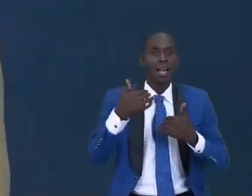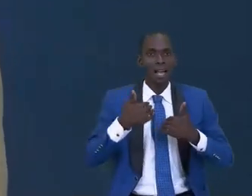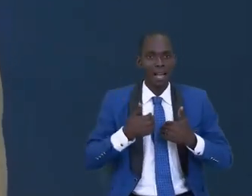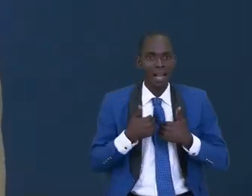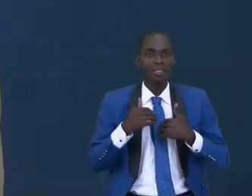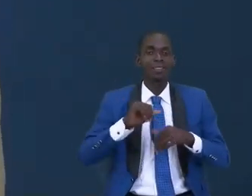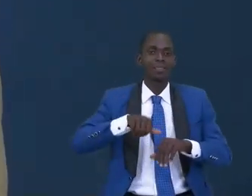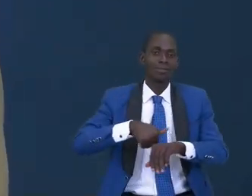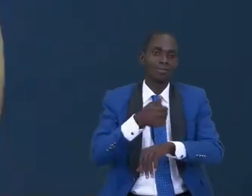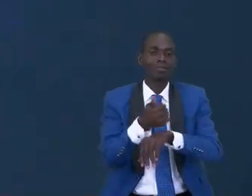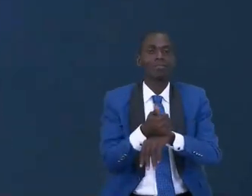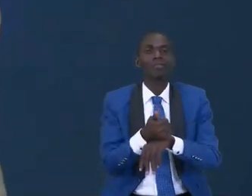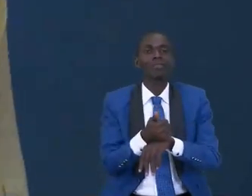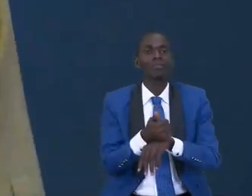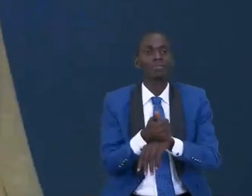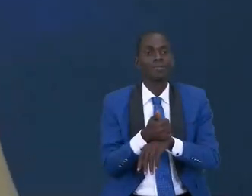a désigné.